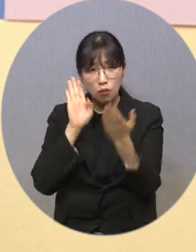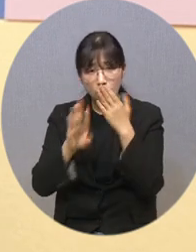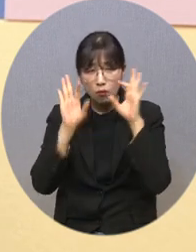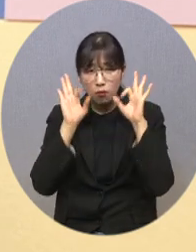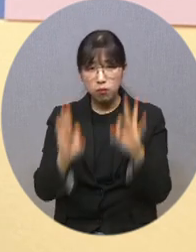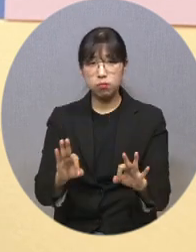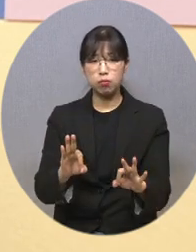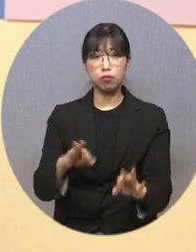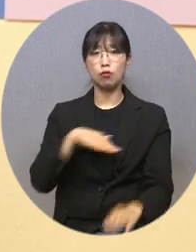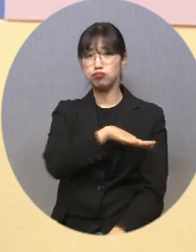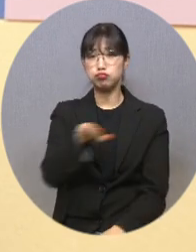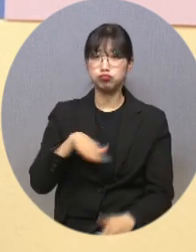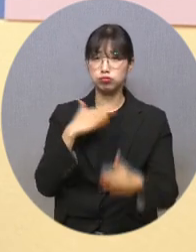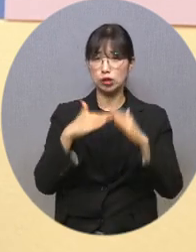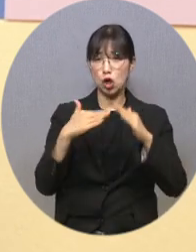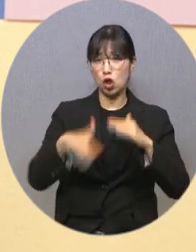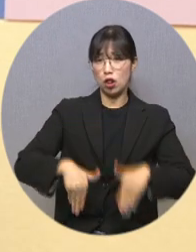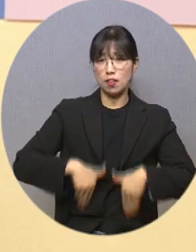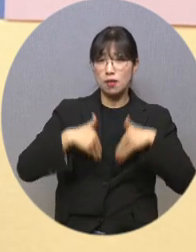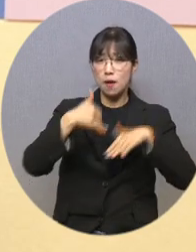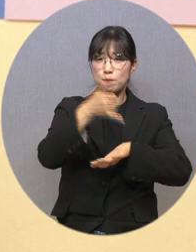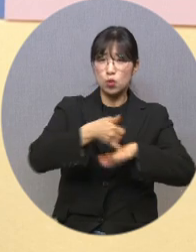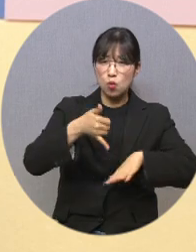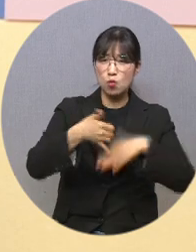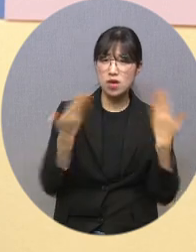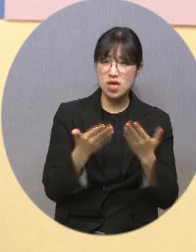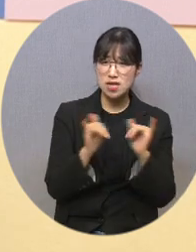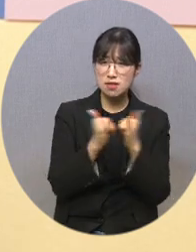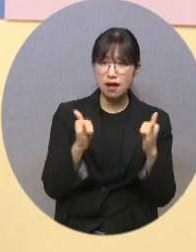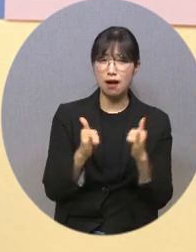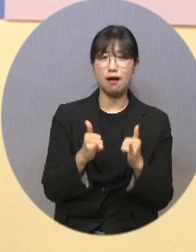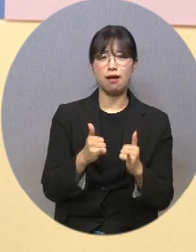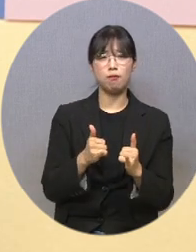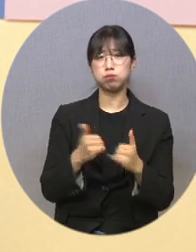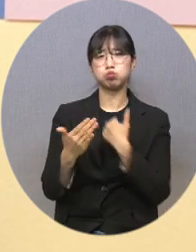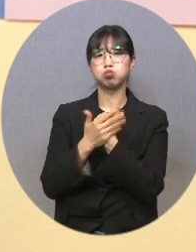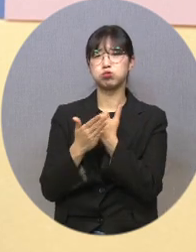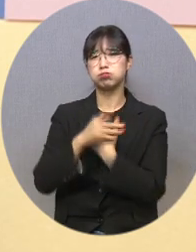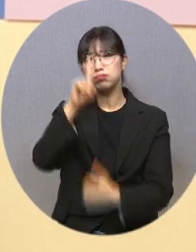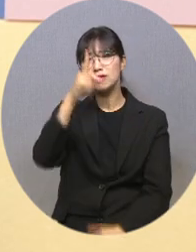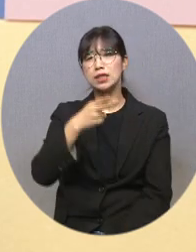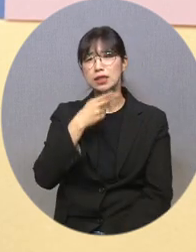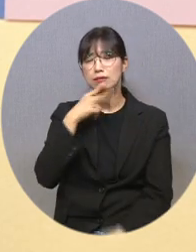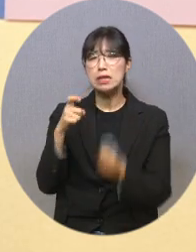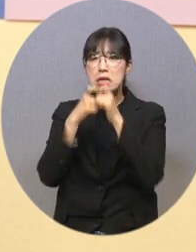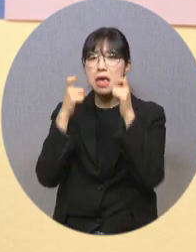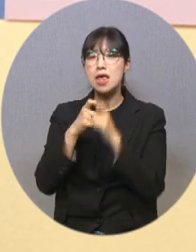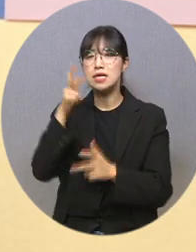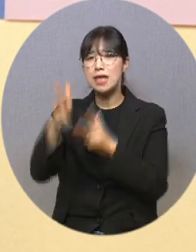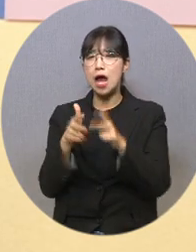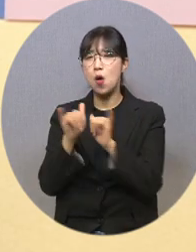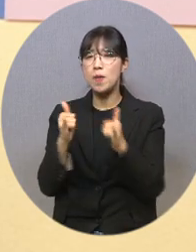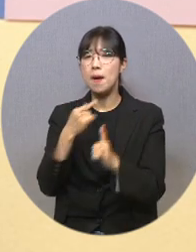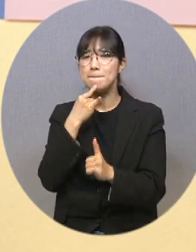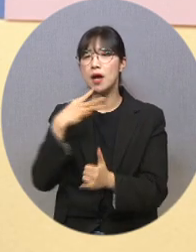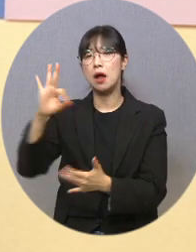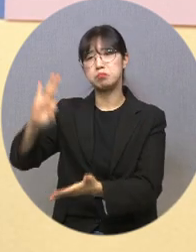전혀 이 우리 농민들한테 도움이 안 되고 민간 사업자만 배불리고 있는 그런 형태를 띄고